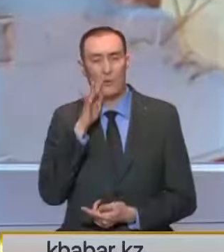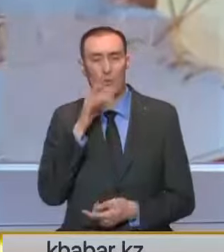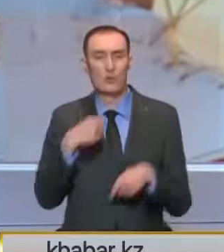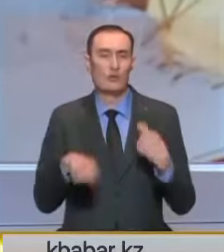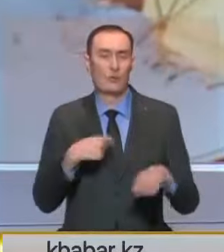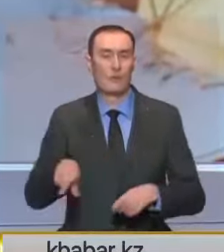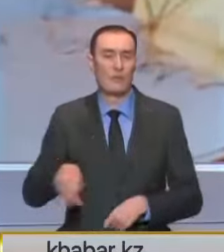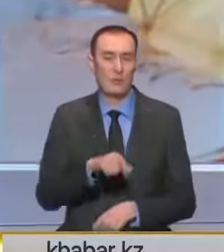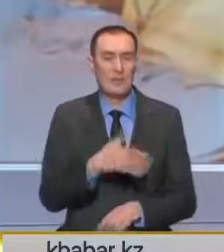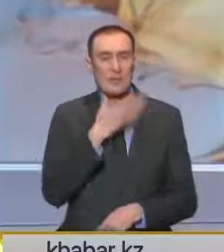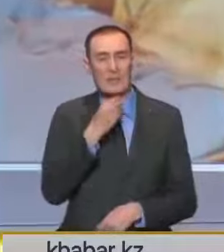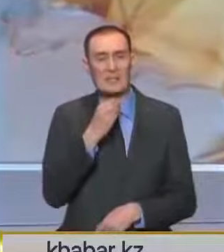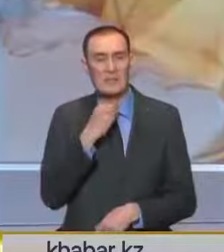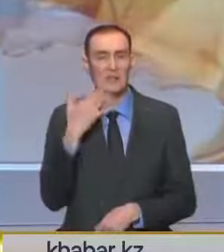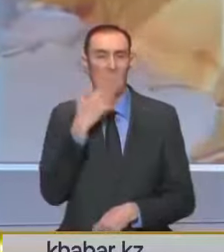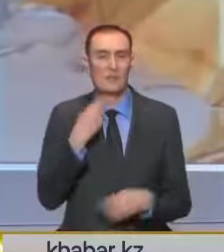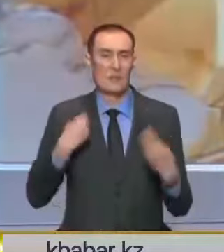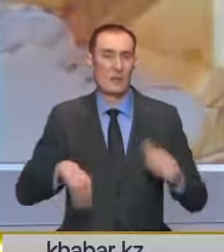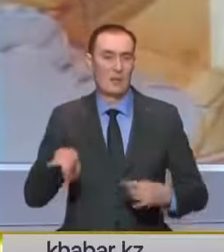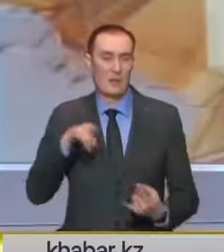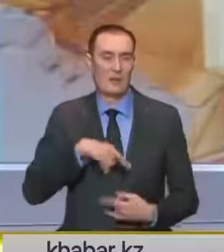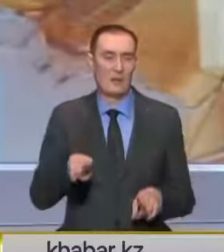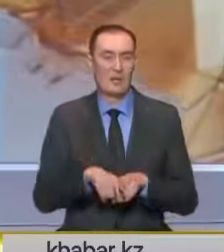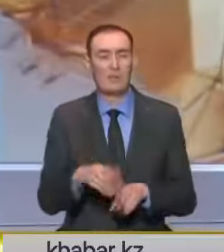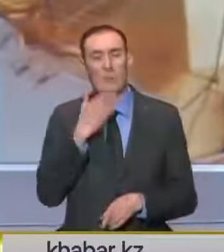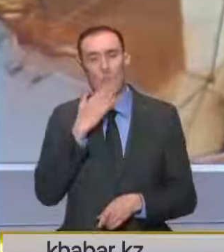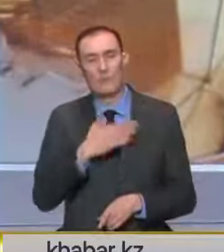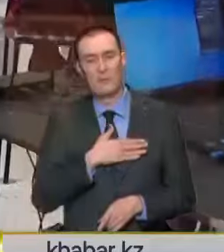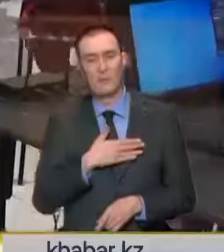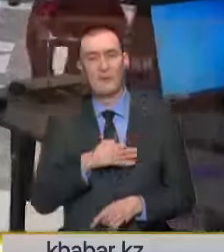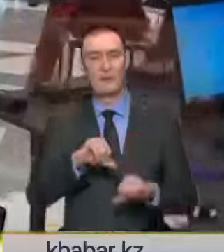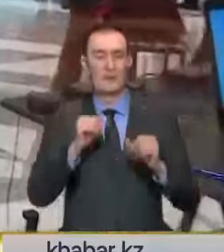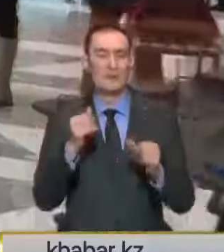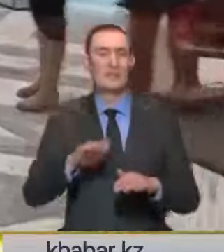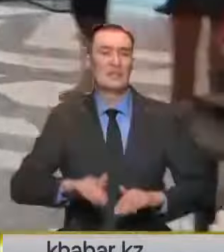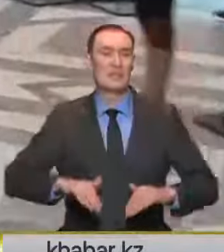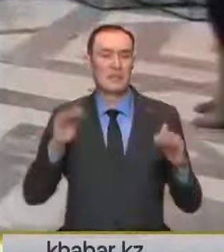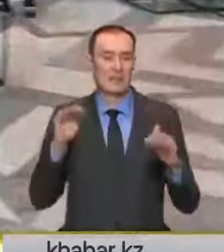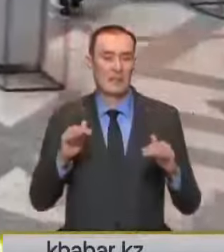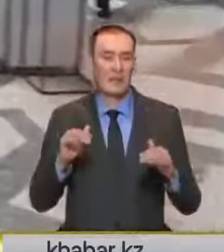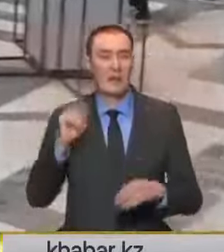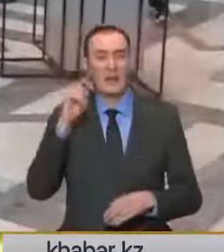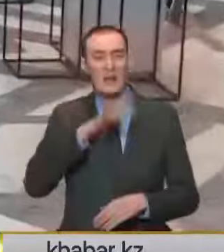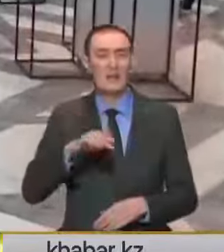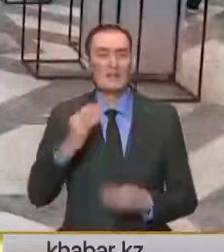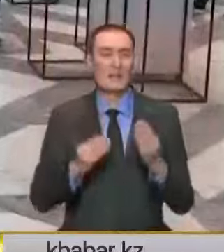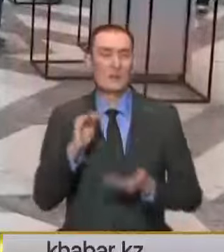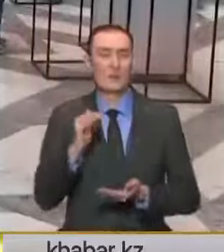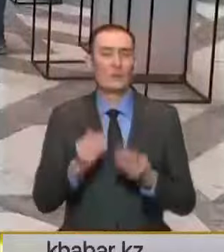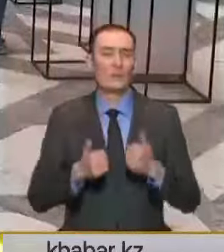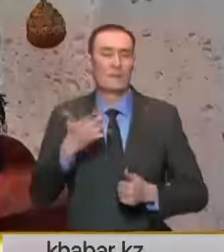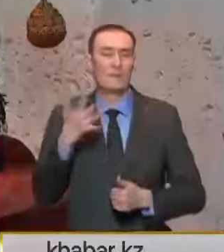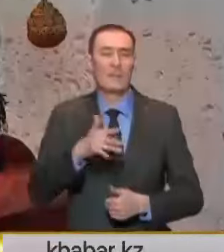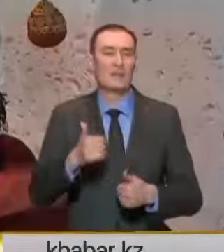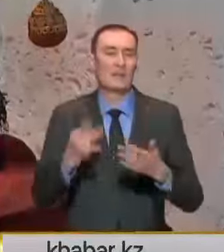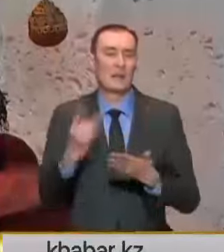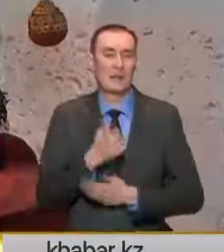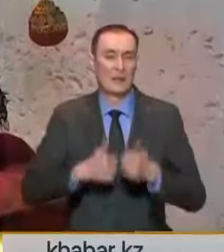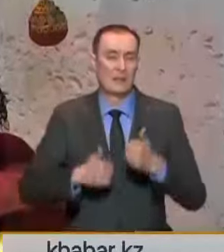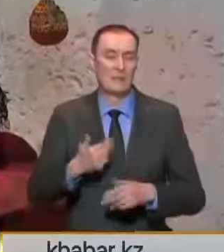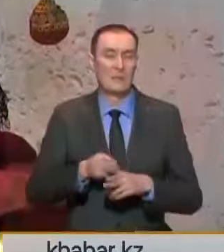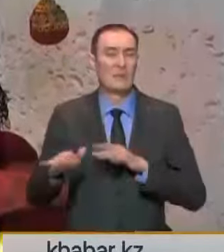шелкового пути, красавицы в этнических нарядах, а также полюбившиеся многим персонажей с детства. Азиадол в Казахстане проходит в пятый раз. В